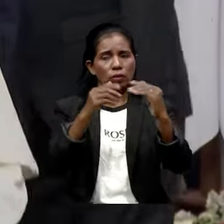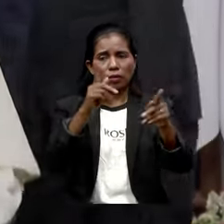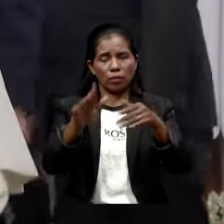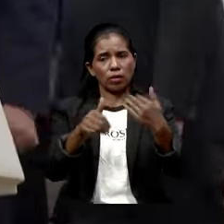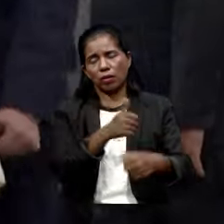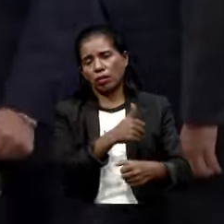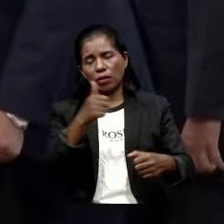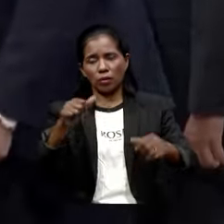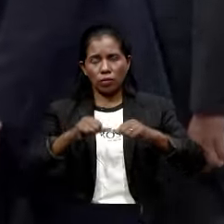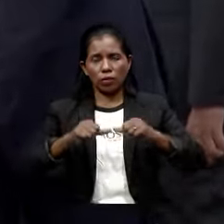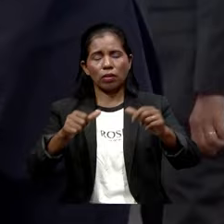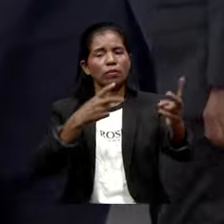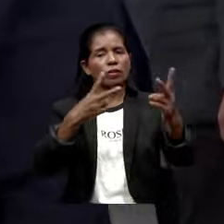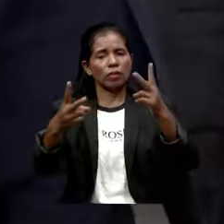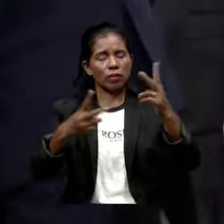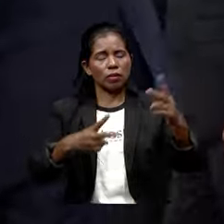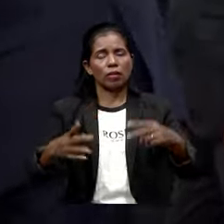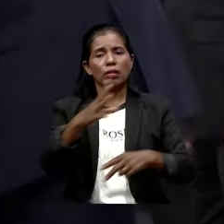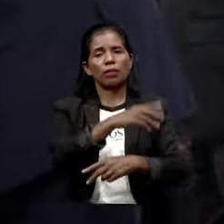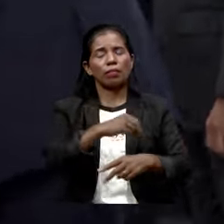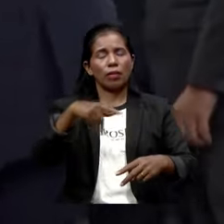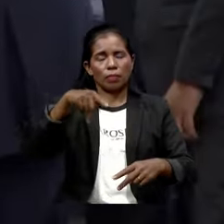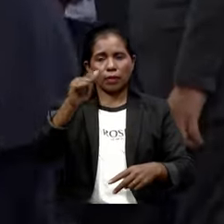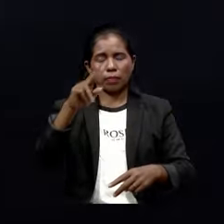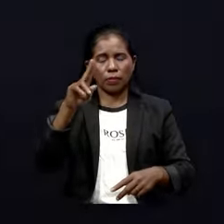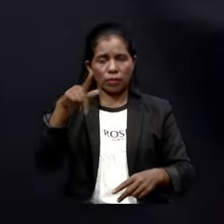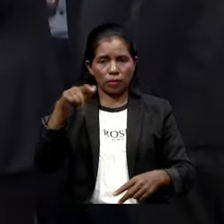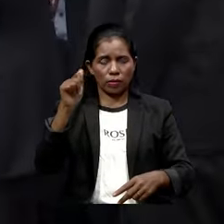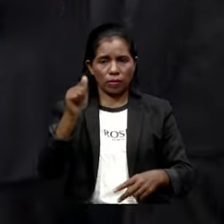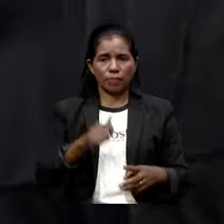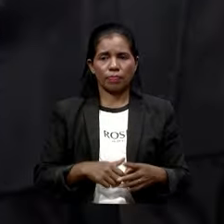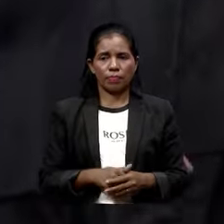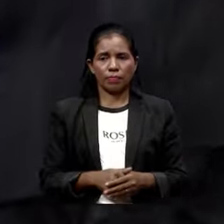Siracelo, molo continua viagem para Papua Nova Guiné. Equipa cobertura, Zia Manning.